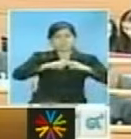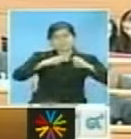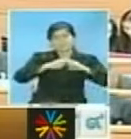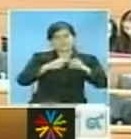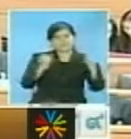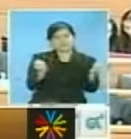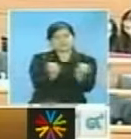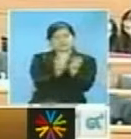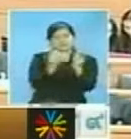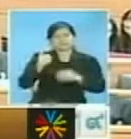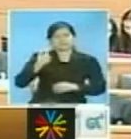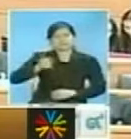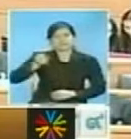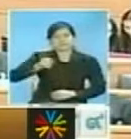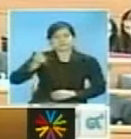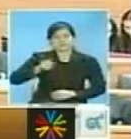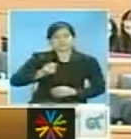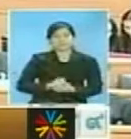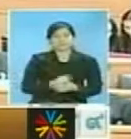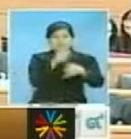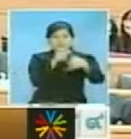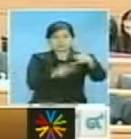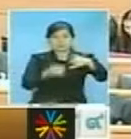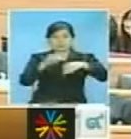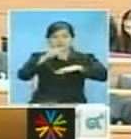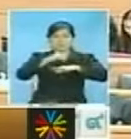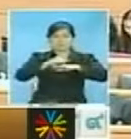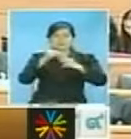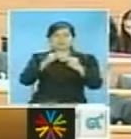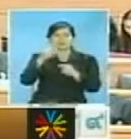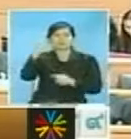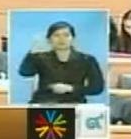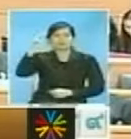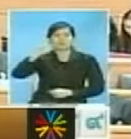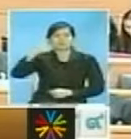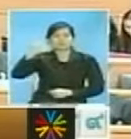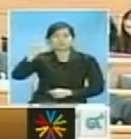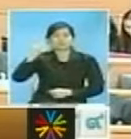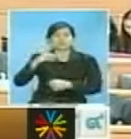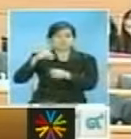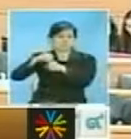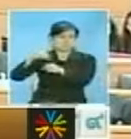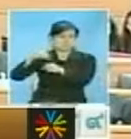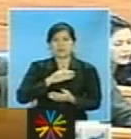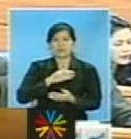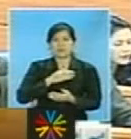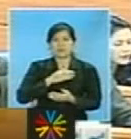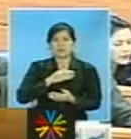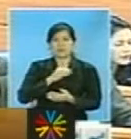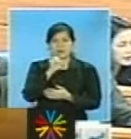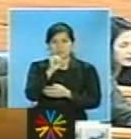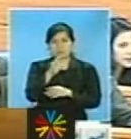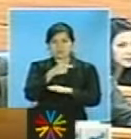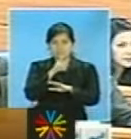อยู่แปลความว่าไม่มีนายกทักษิณเป็นนายกรัฐมนตรีอยู่ประเทศก็ยังมีความแตก